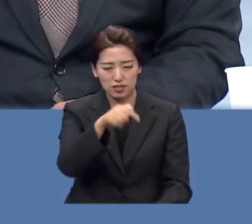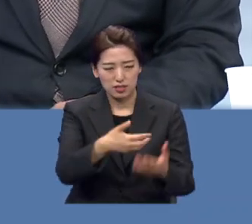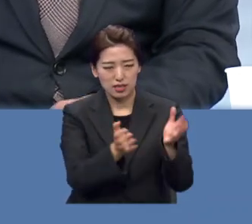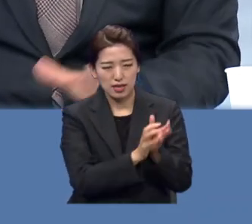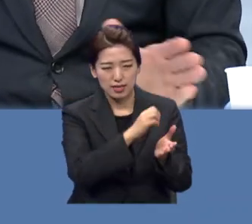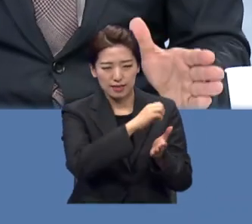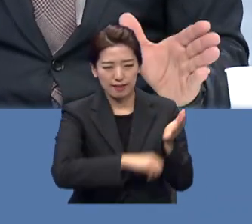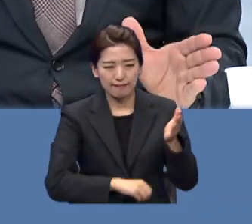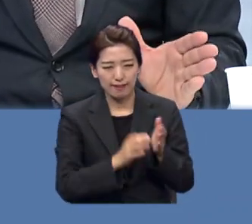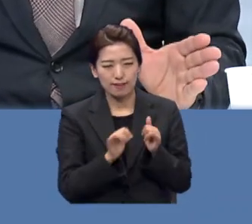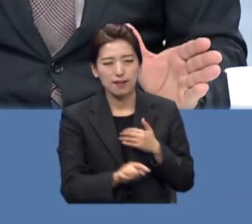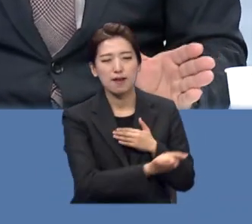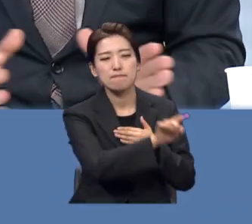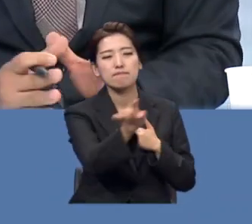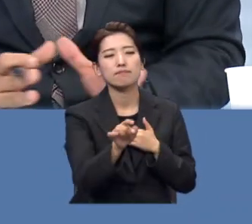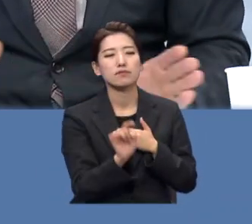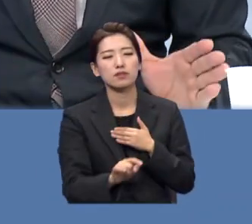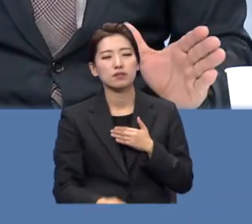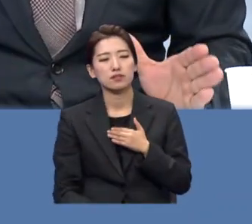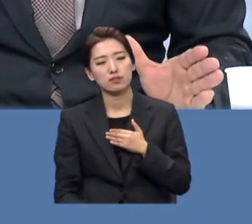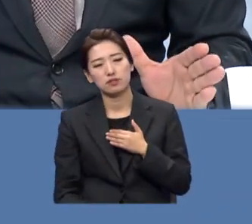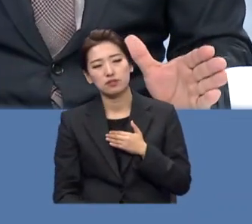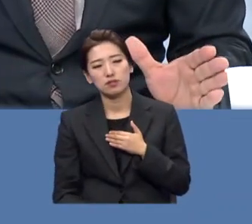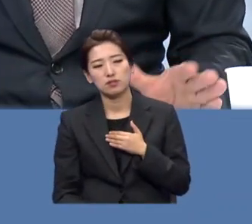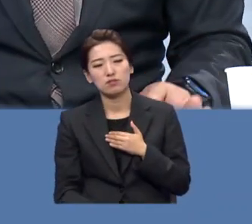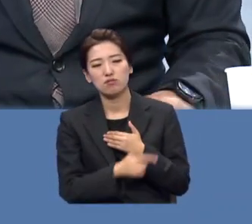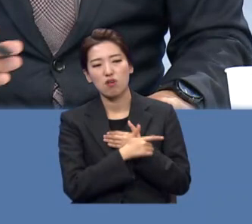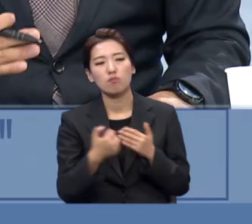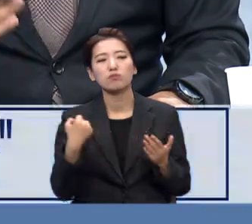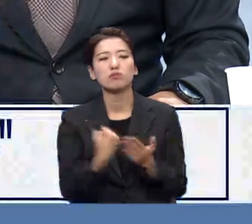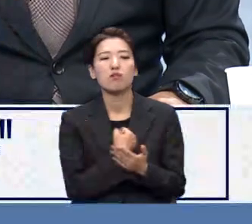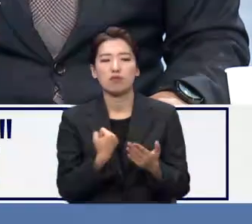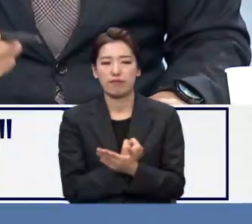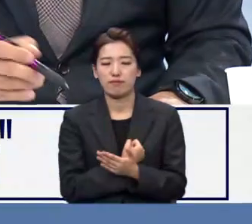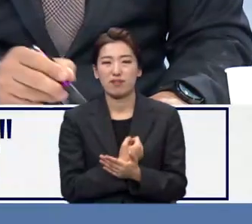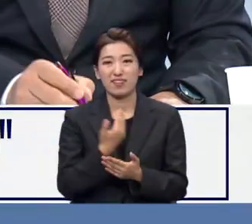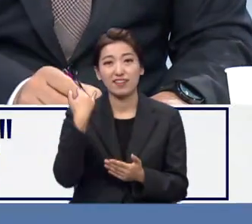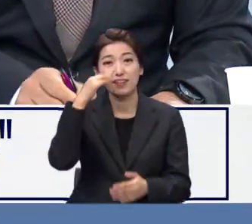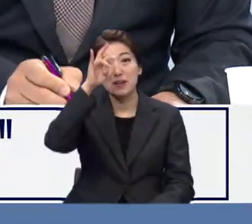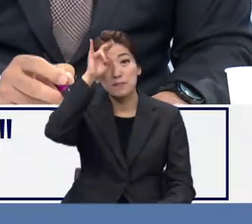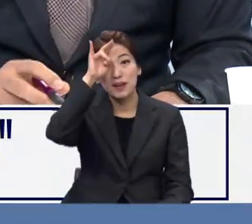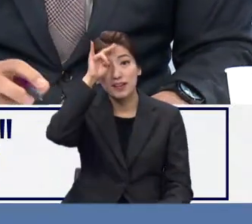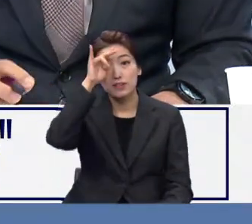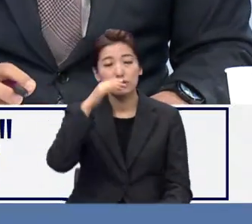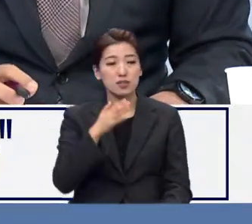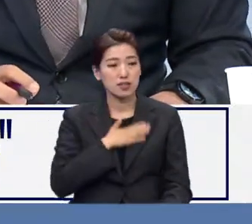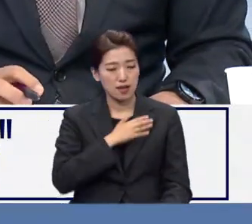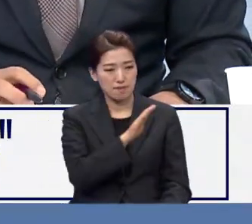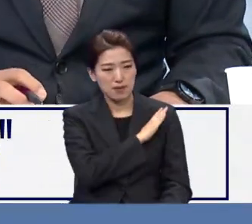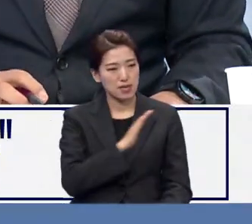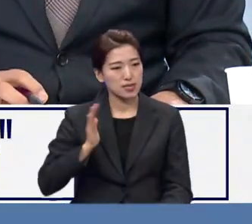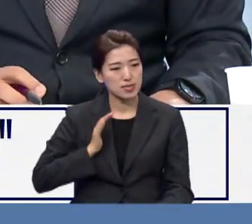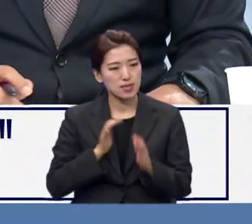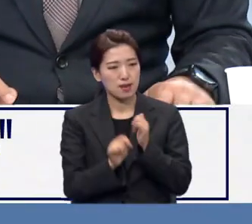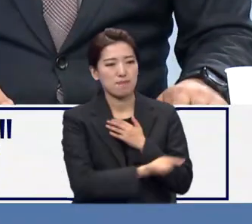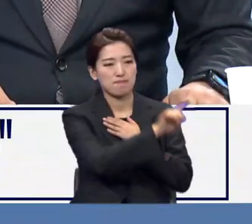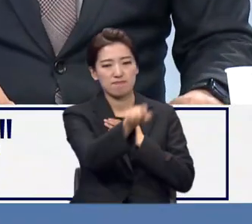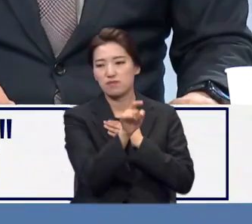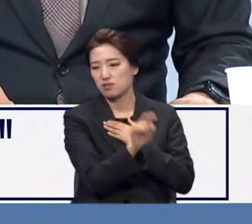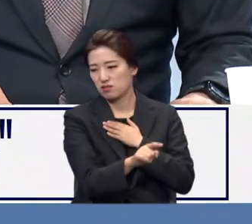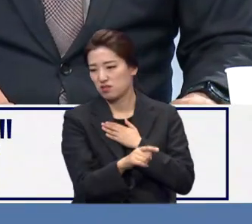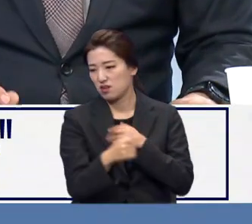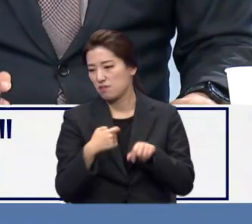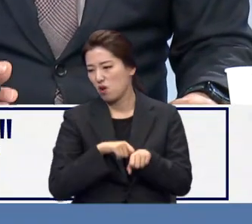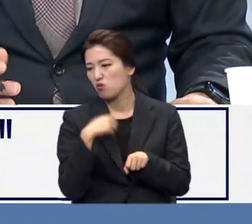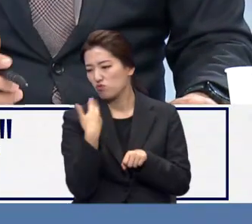대한 어떤 서운한 마음을 드러냈다는 얘기는 아주 유명한 것 아니겠습니까 아마 그와 같은 것에 대해서 이제는 그것을 저주다 얘기를 하는데